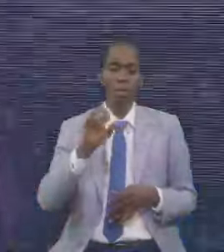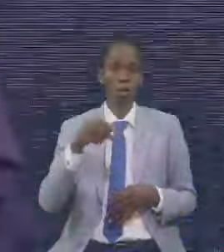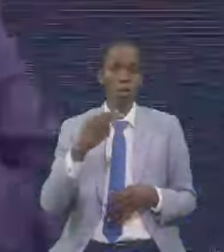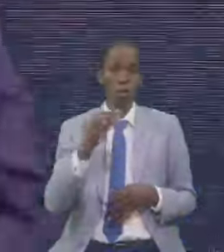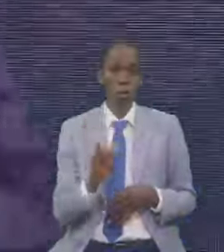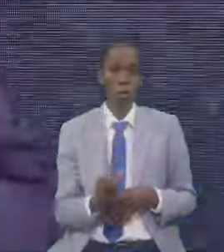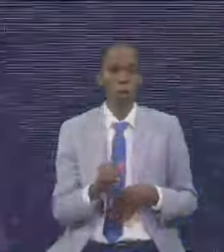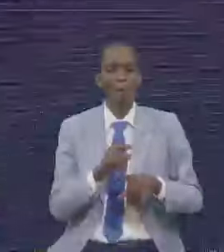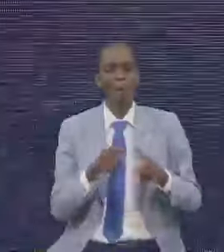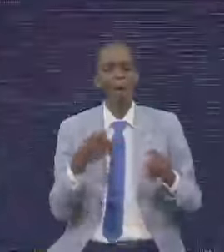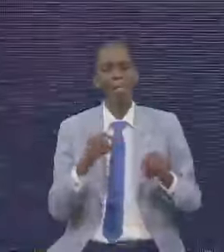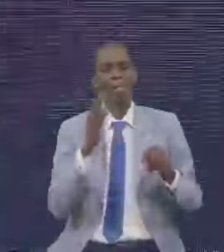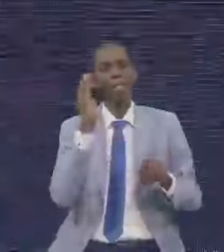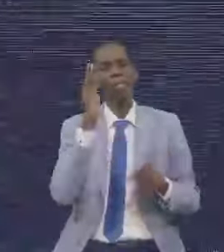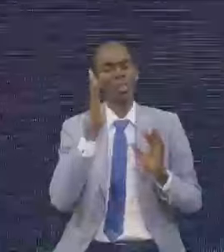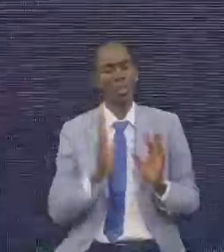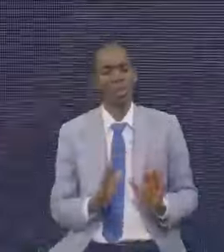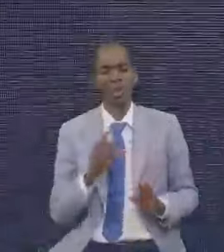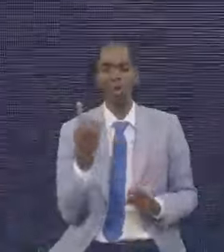only trying to make me happy.